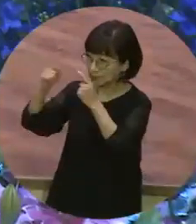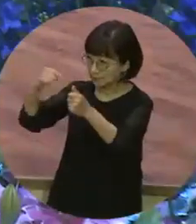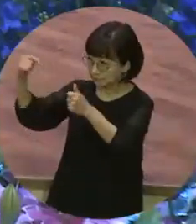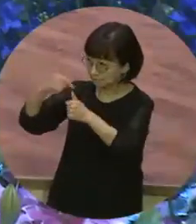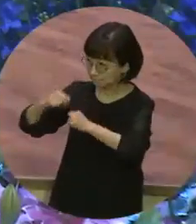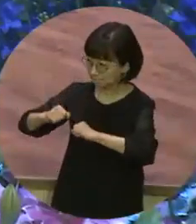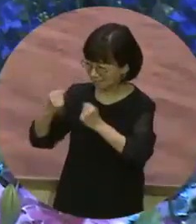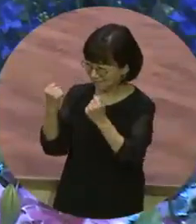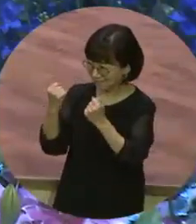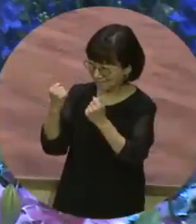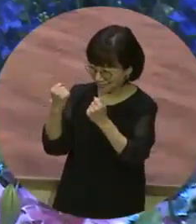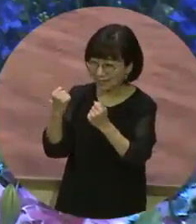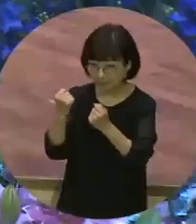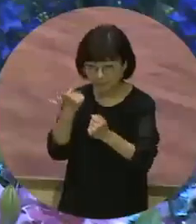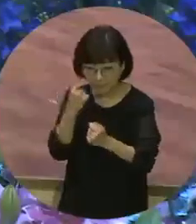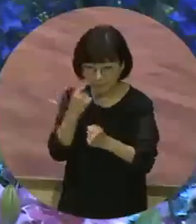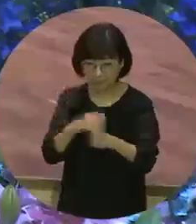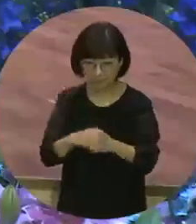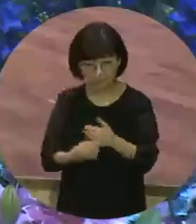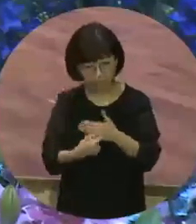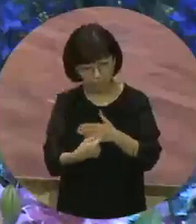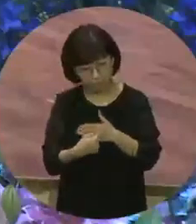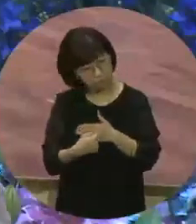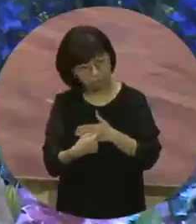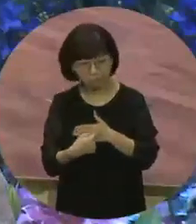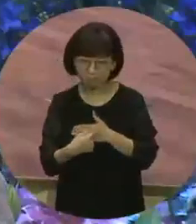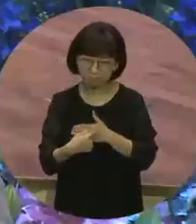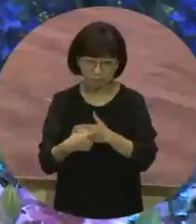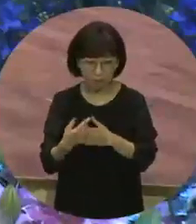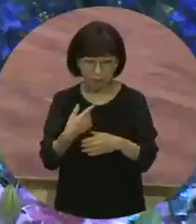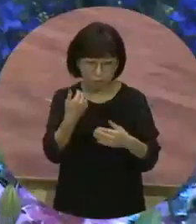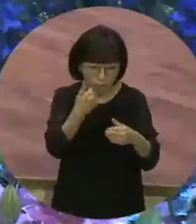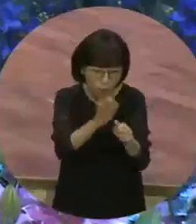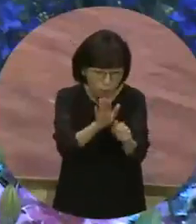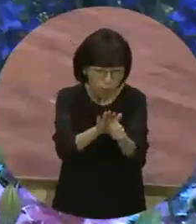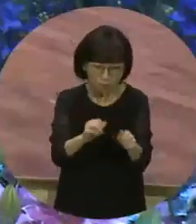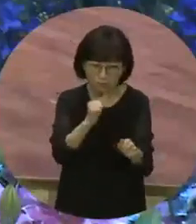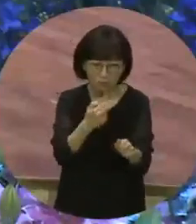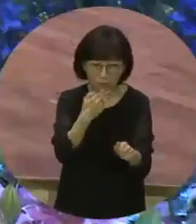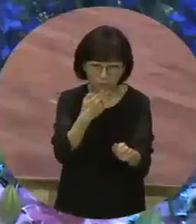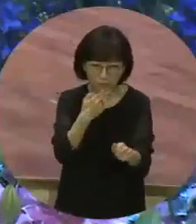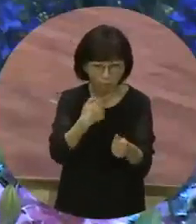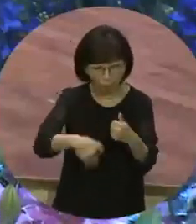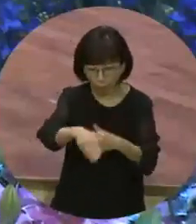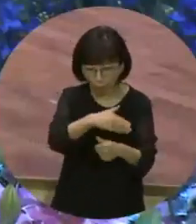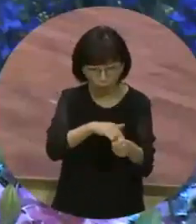별볼이 없고 소망도 없고 전혀 백도 없고 아무것도 없는데